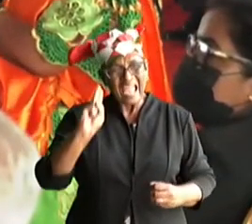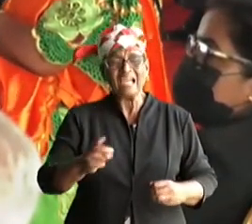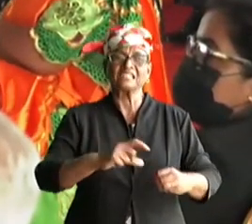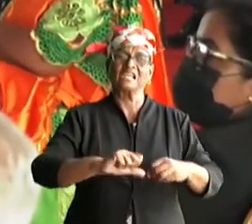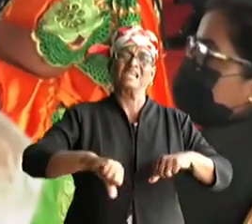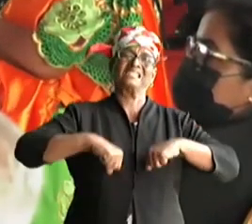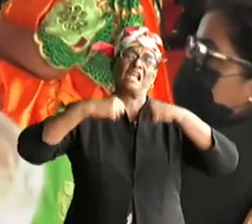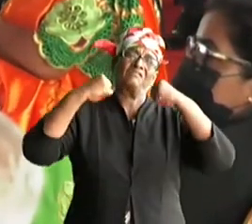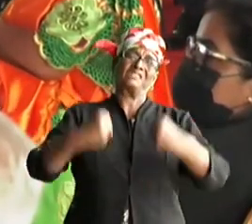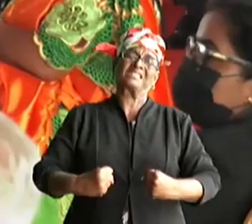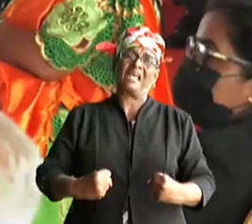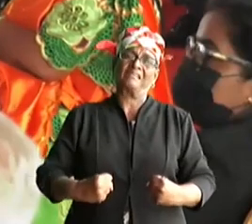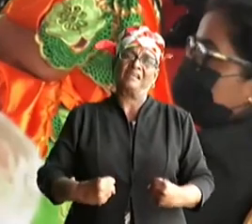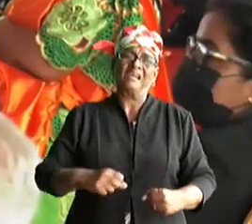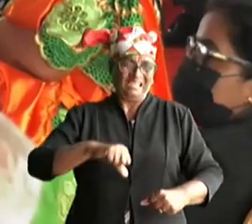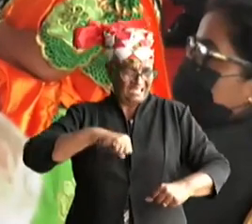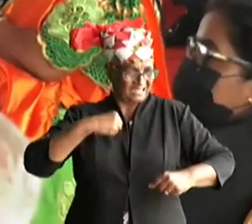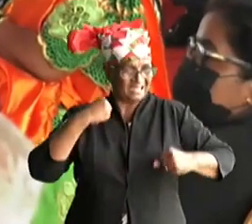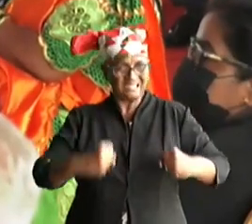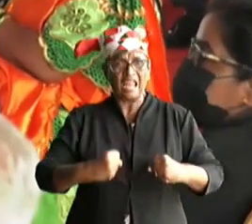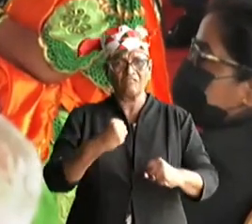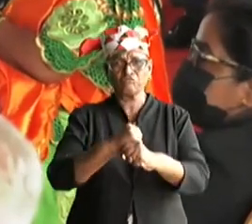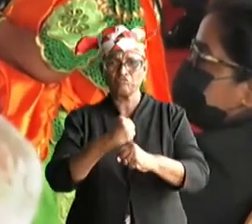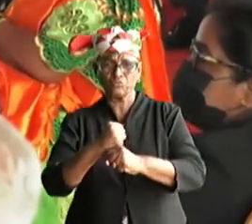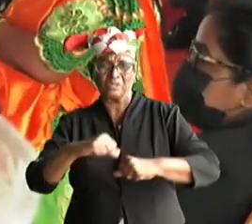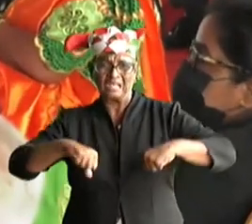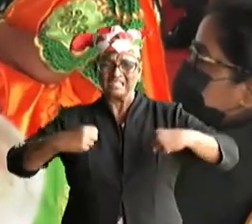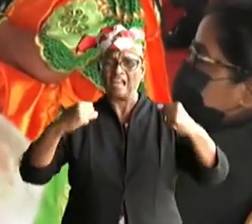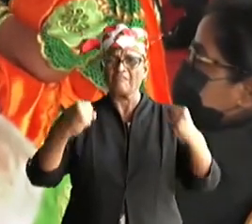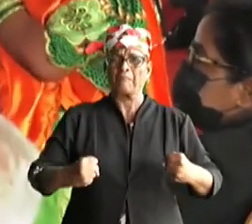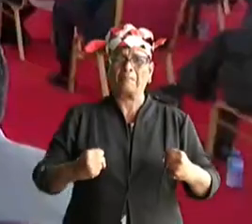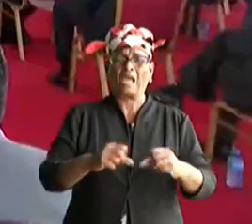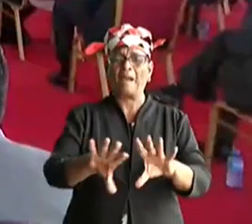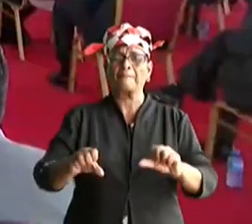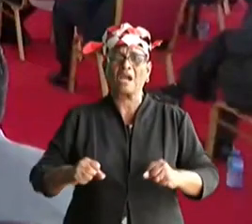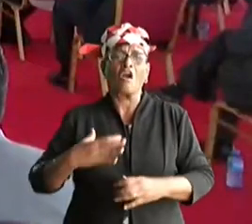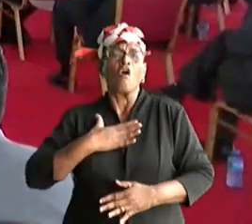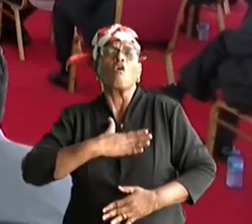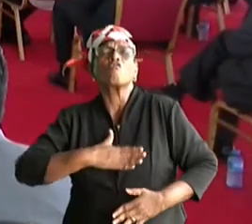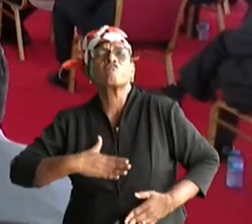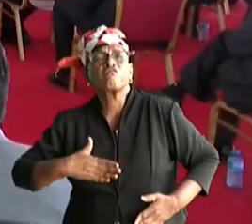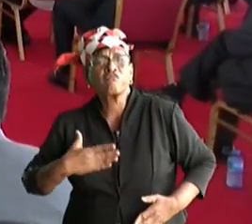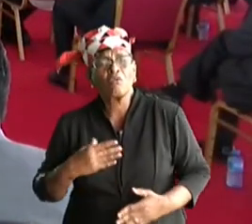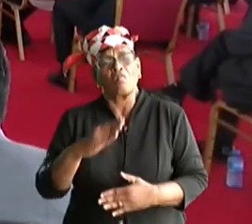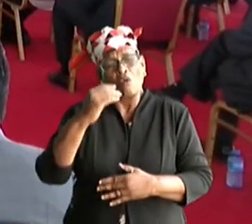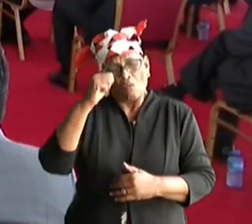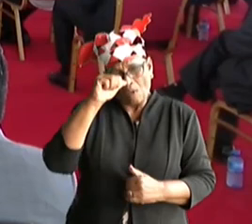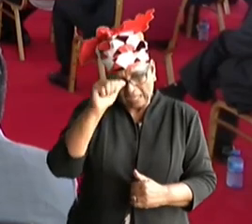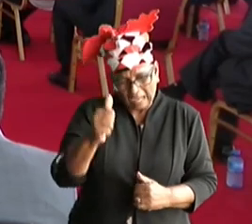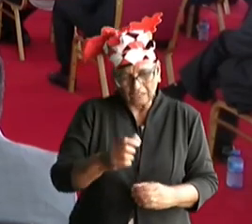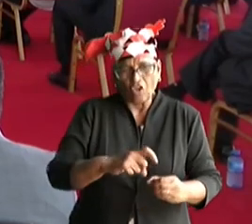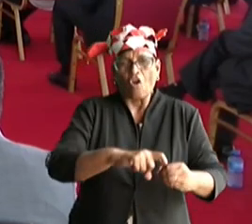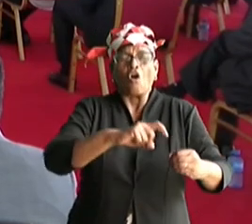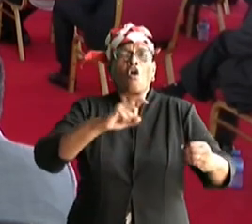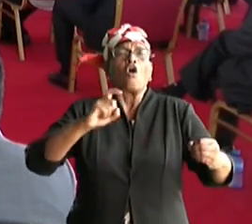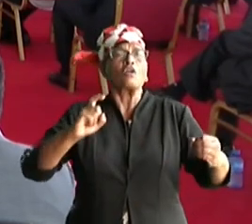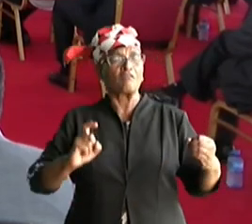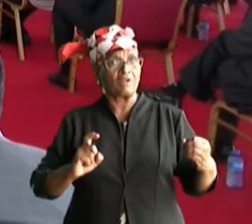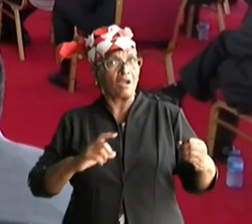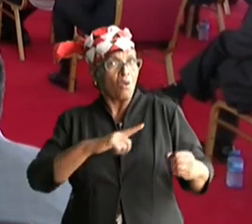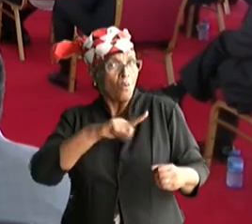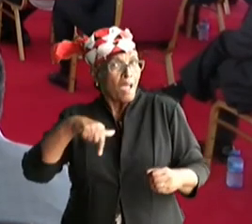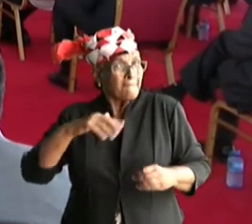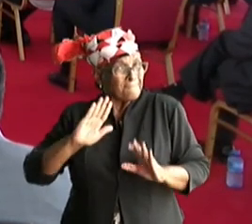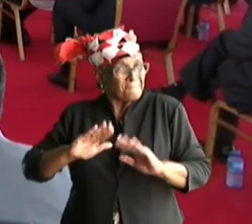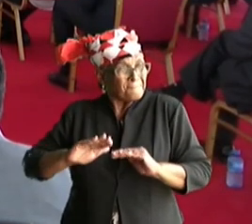zijn en op eigen benen kunnen staan. Het gevoel van waarachtig onafhankelijk zijn zullen we pas